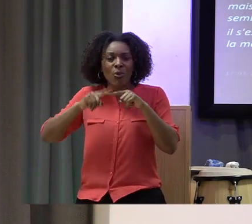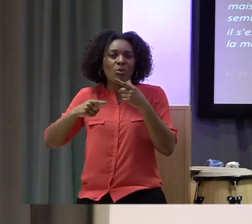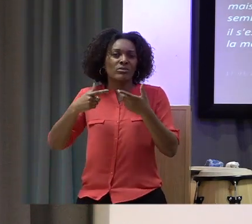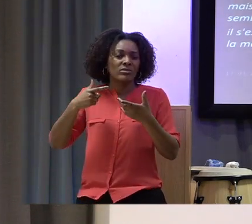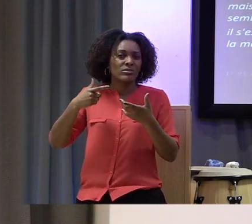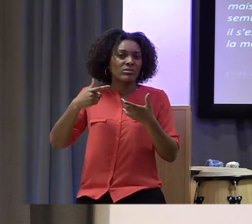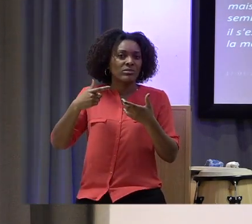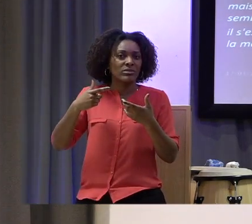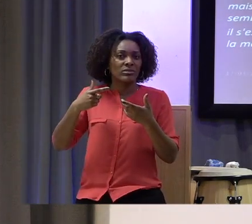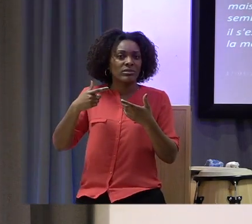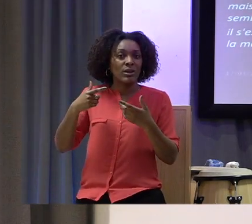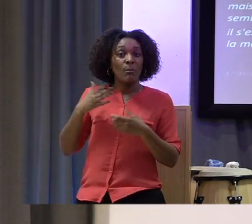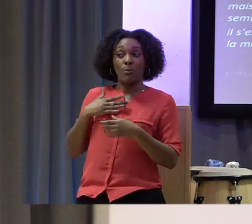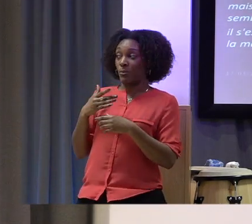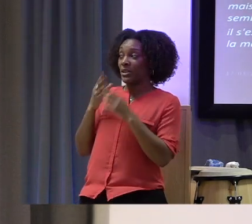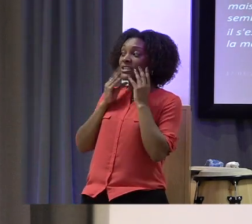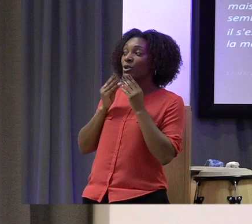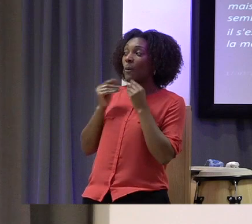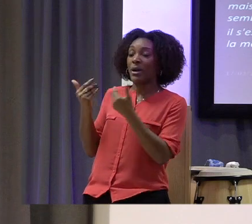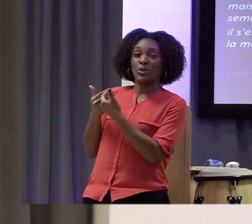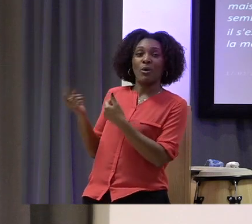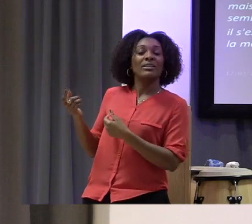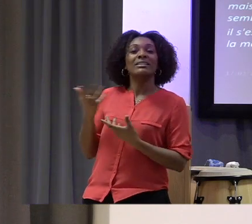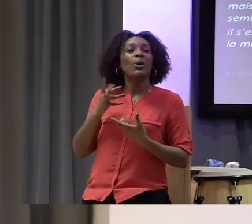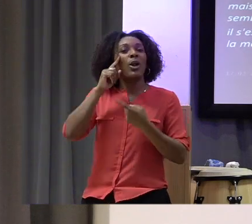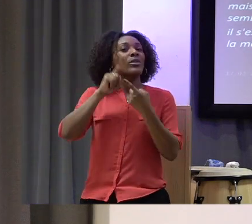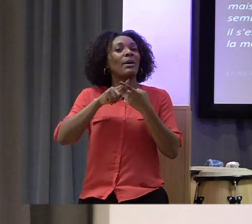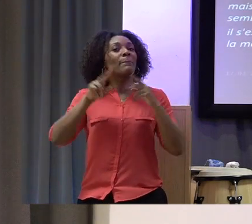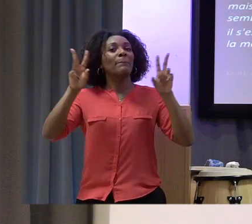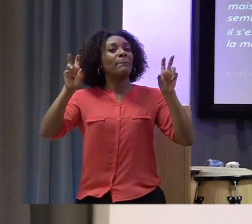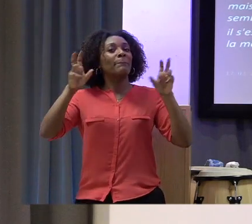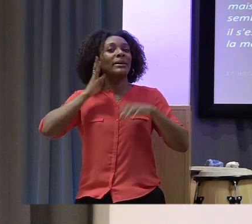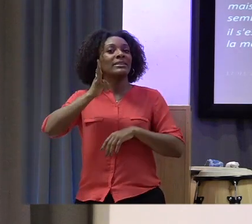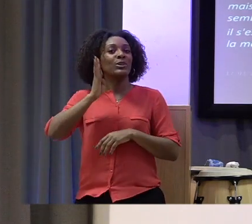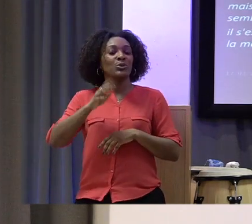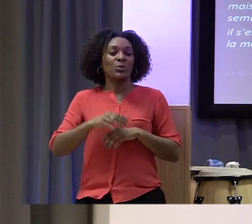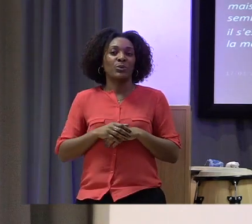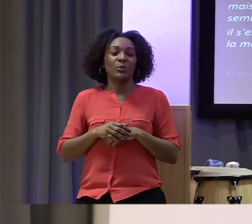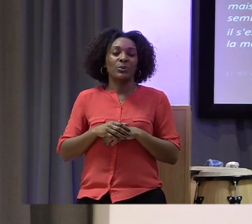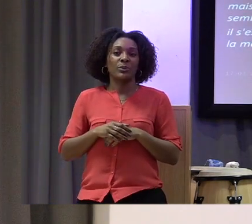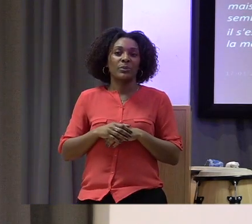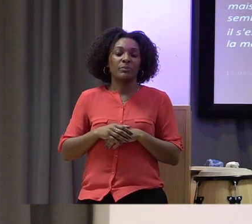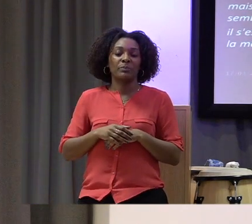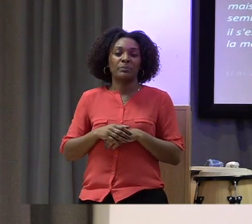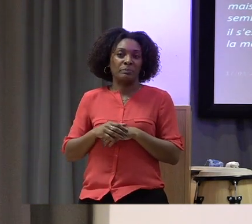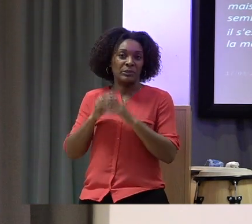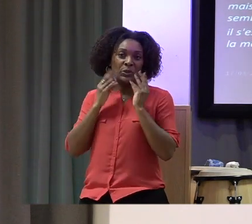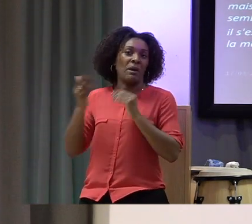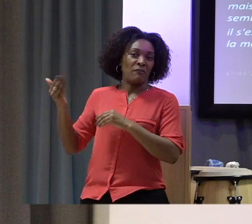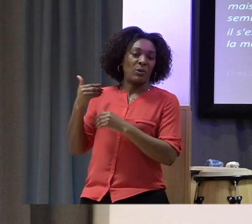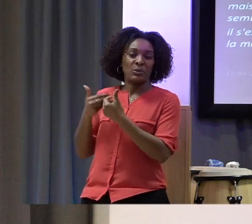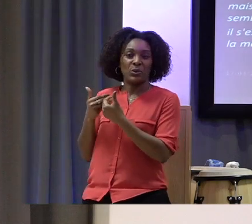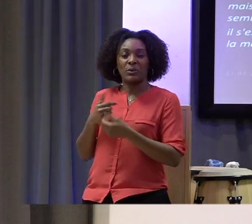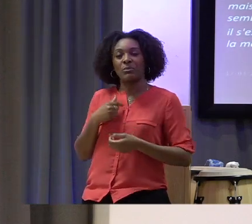mon frère m'a demandé quel était le titre de ce message, c'est vrai. Je disais, Seigneur, je pensais encore